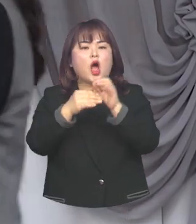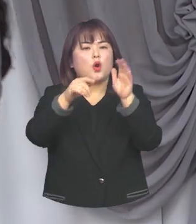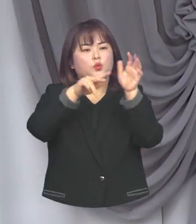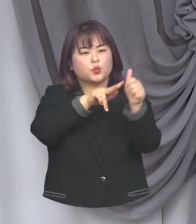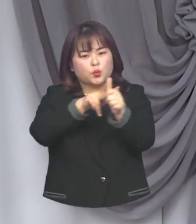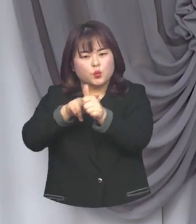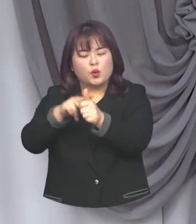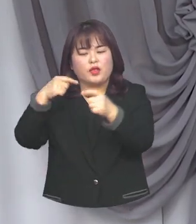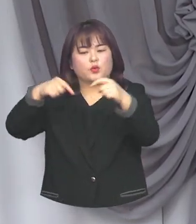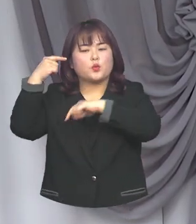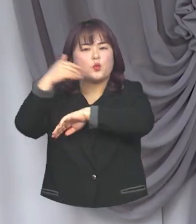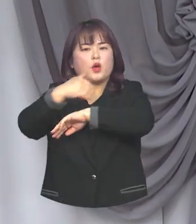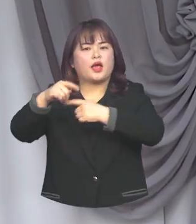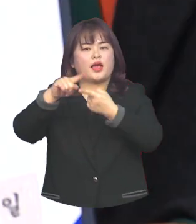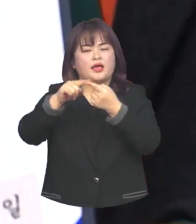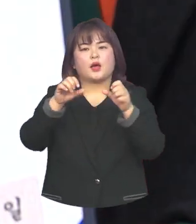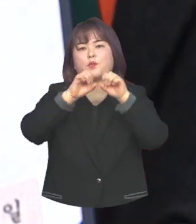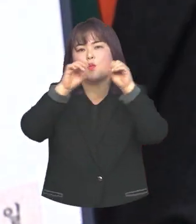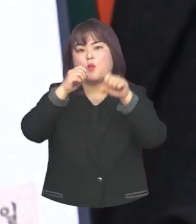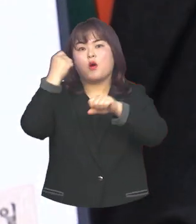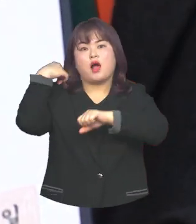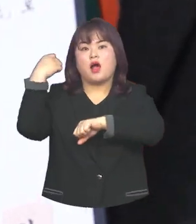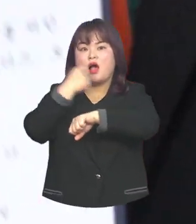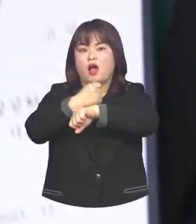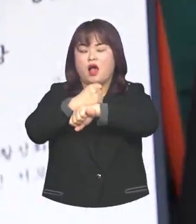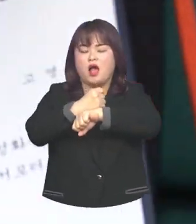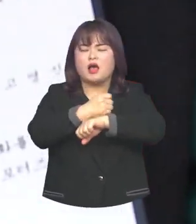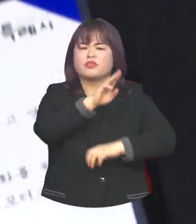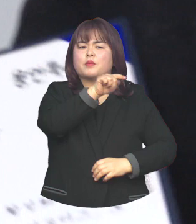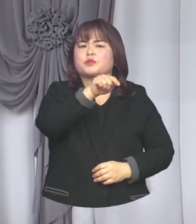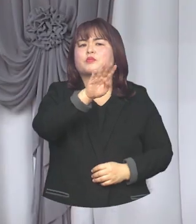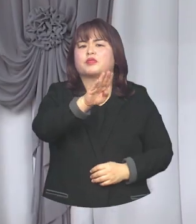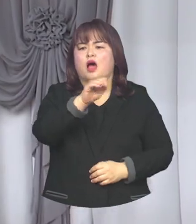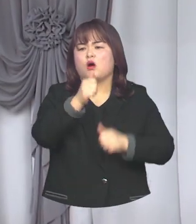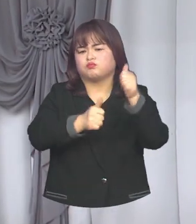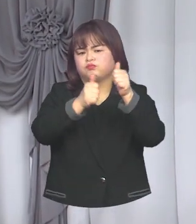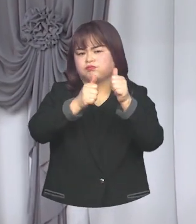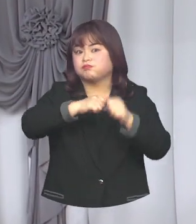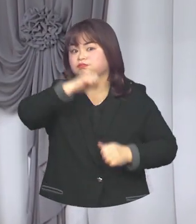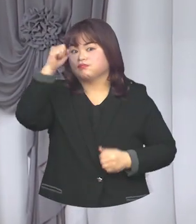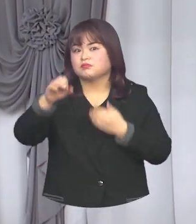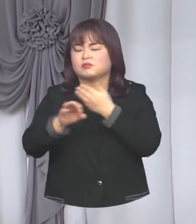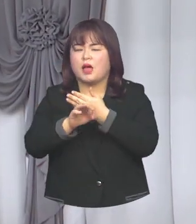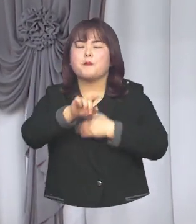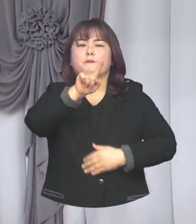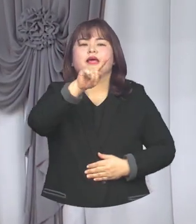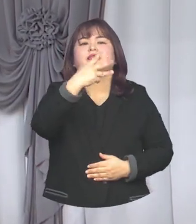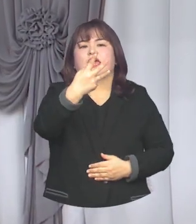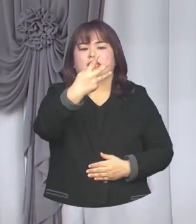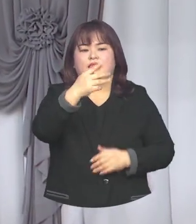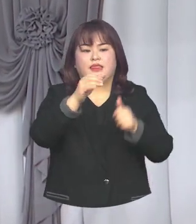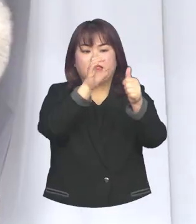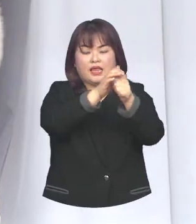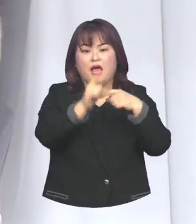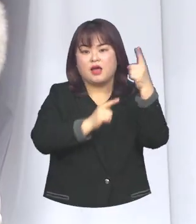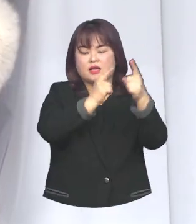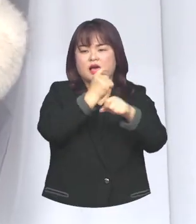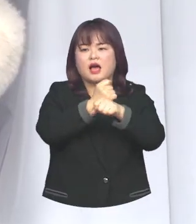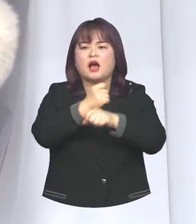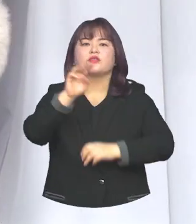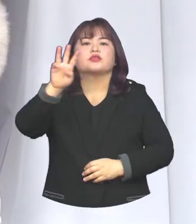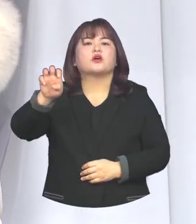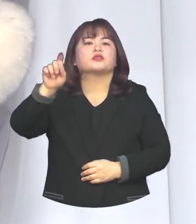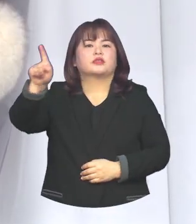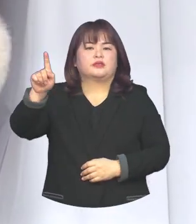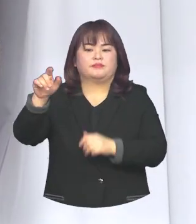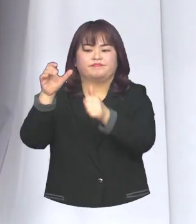용인특례시의 소식과 시의 정책을 시민들에게 소개하는 서포터즈는 3.4대 1의 경쟁률을 기록하며 103명이 지원해 총